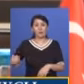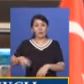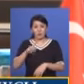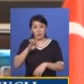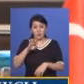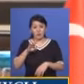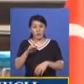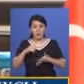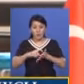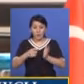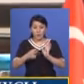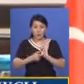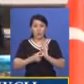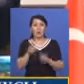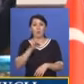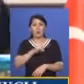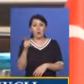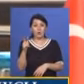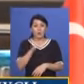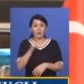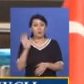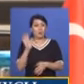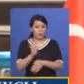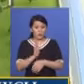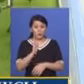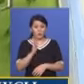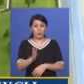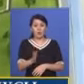Өз кабинетінде персоналдың жұмысын қадағалап, тапсырмалар беріп